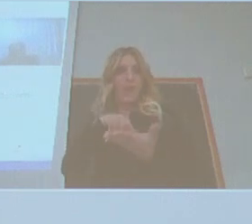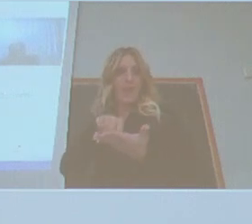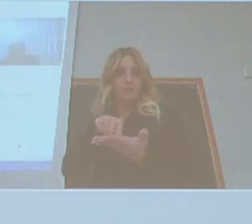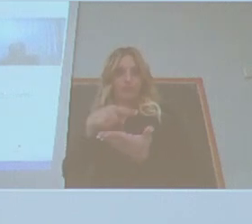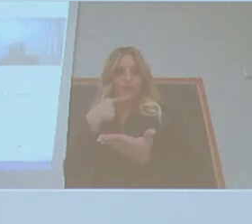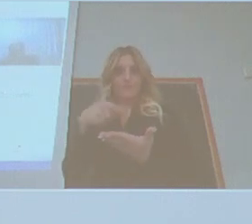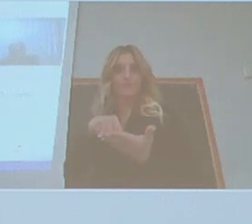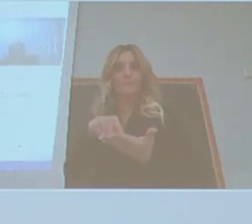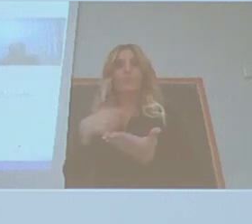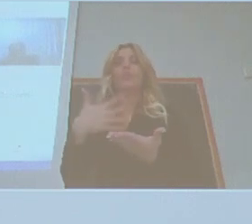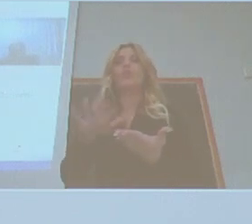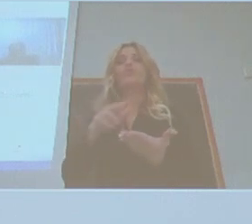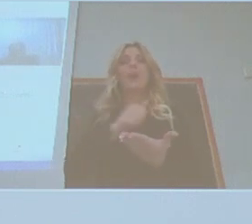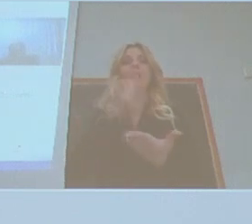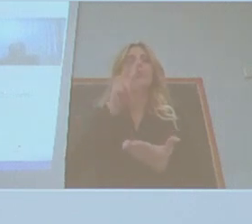nel quinquennio